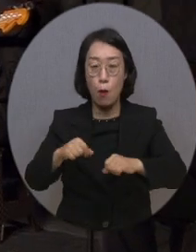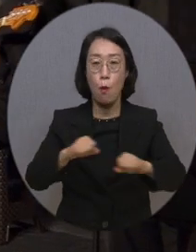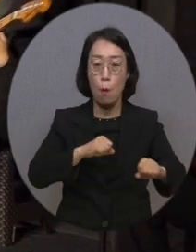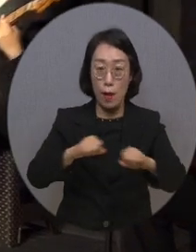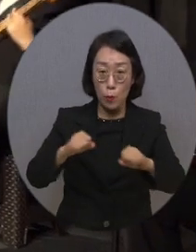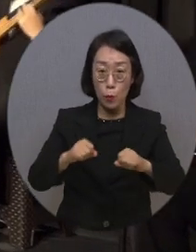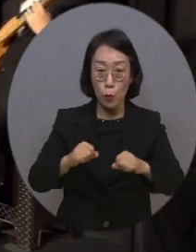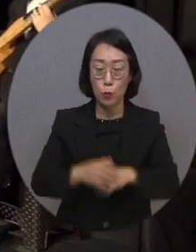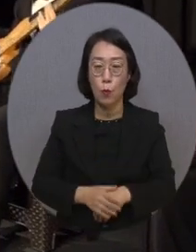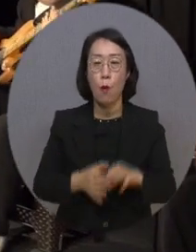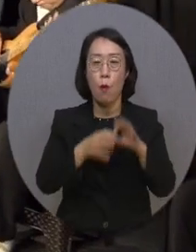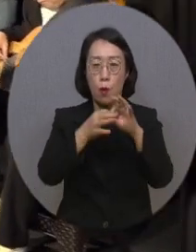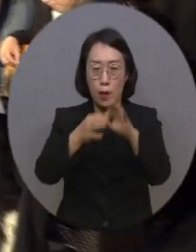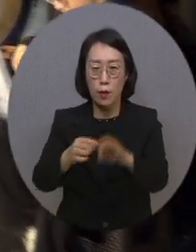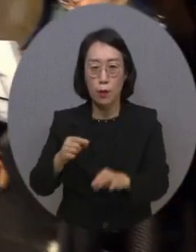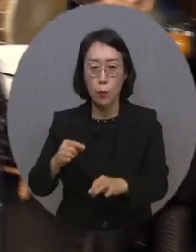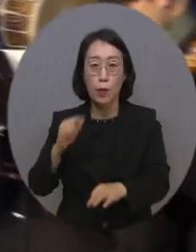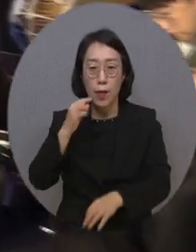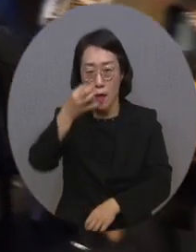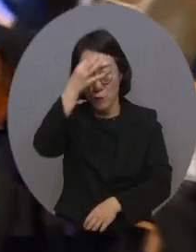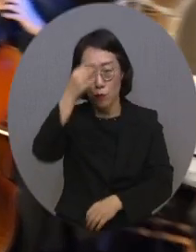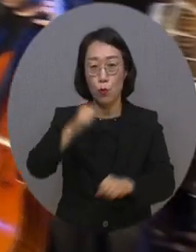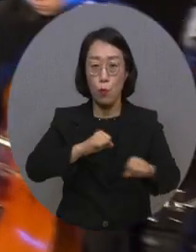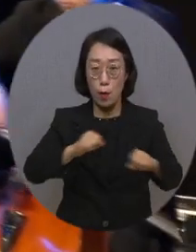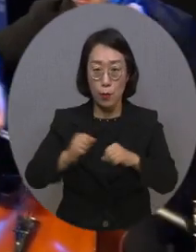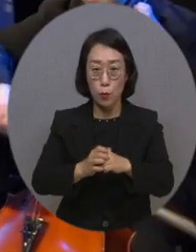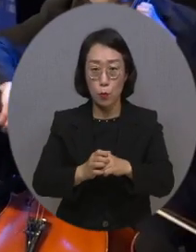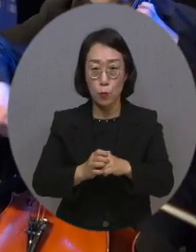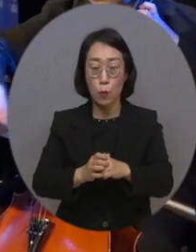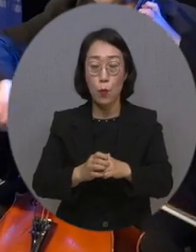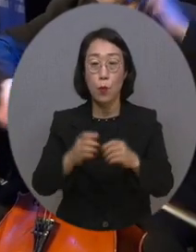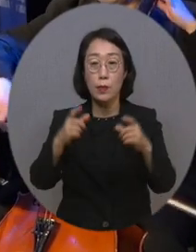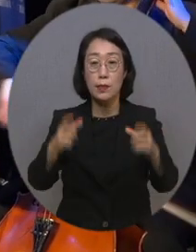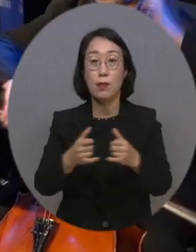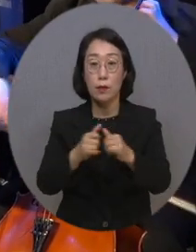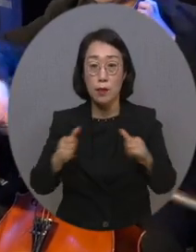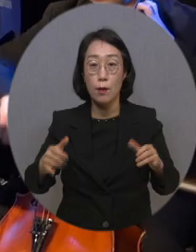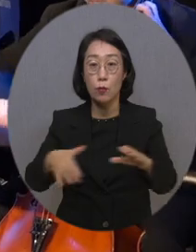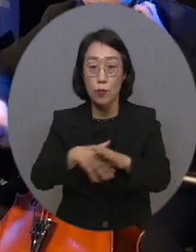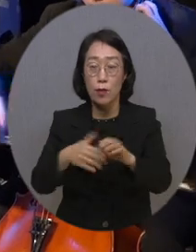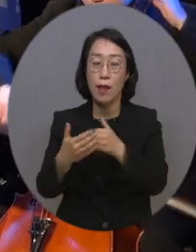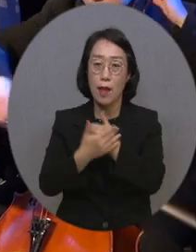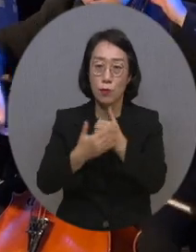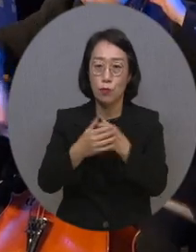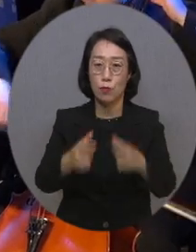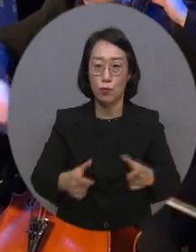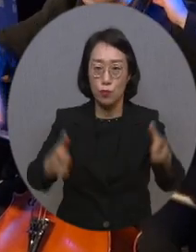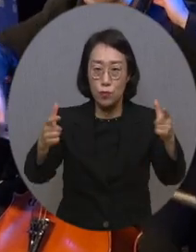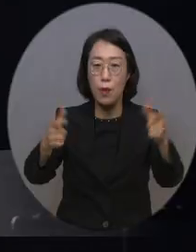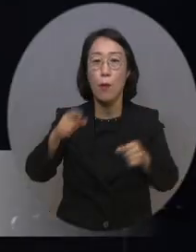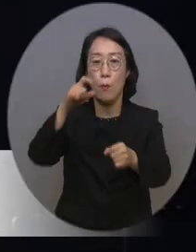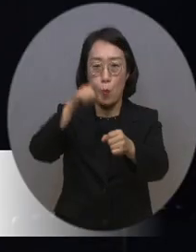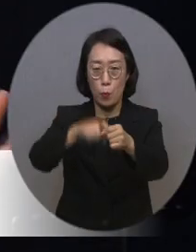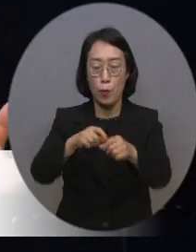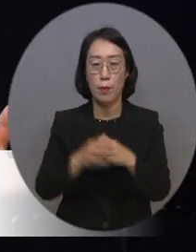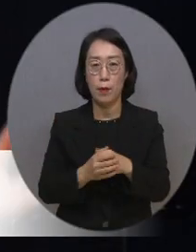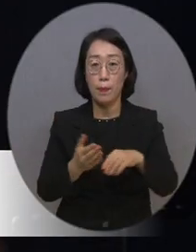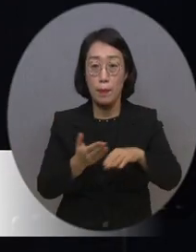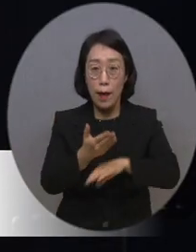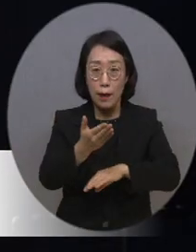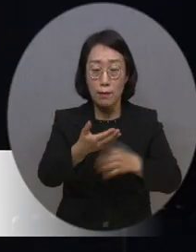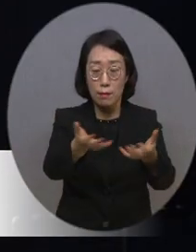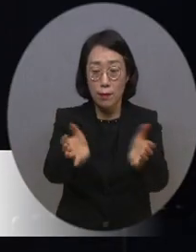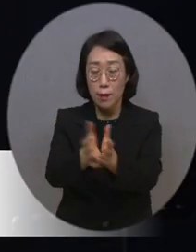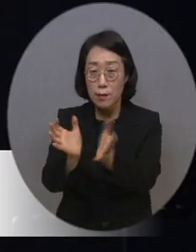활동과 지속 가능한 예술활동, 의정부 시민들의 문화예술 혜택 증진을 목표로 합니다. 다른 예술단체들은